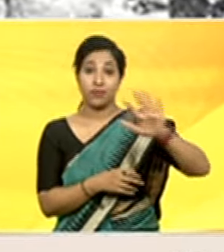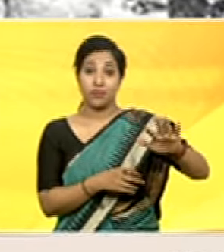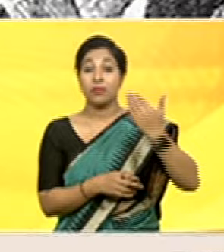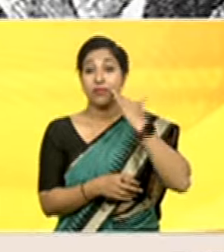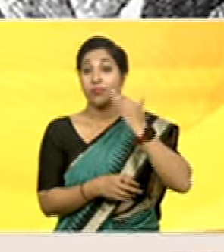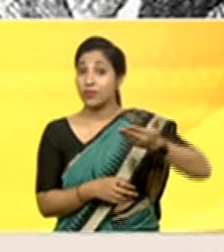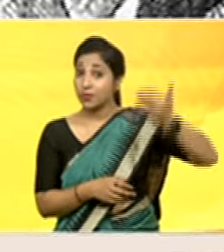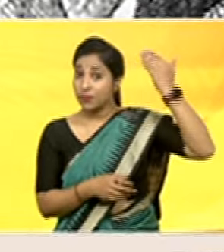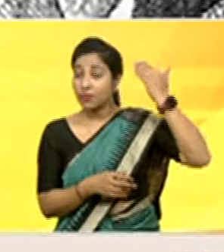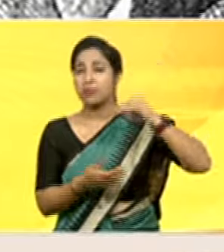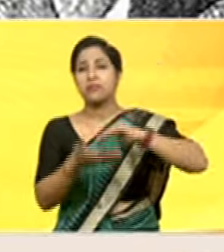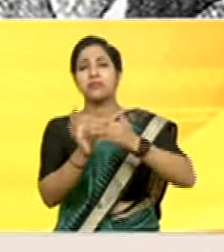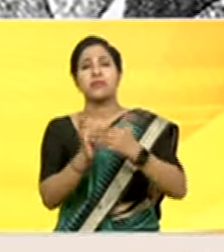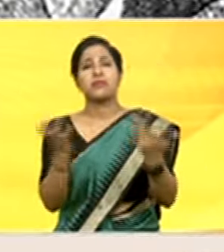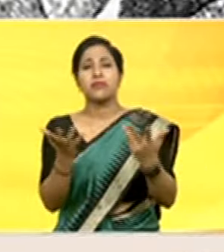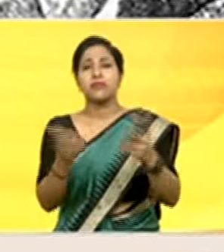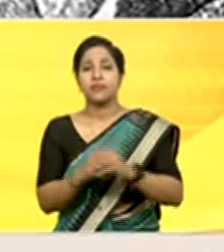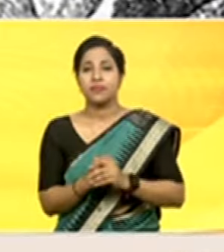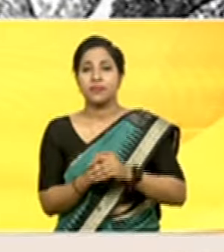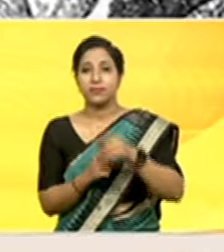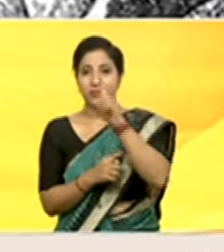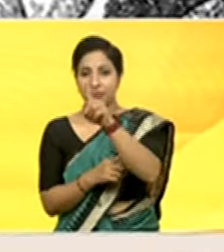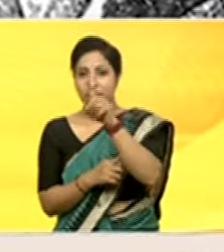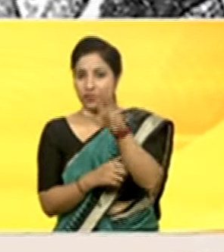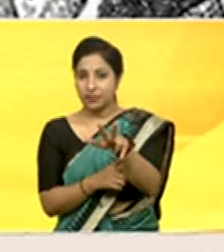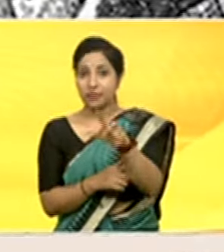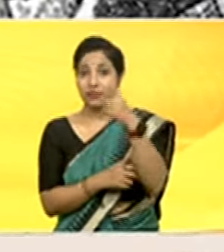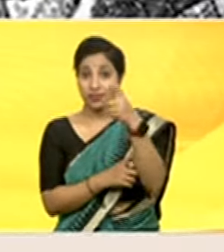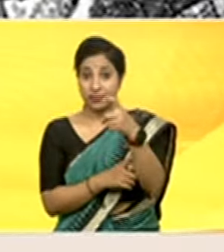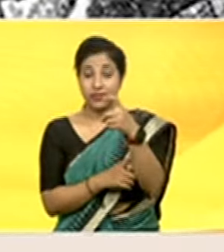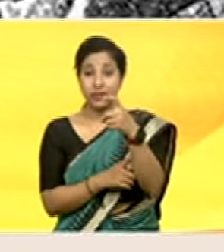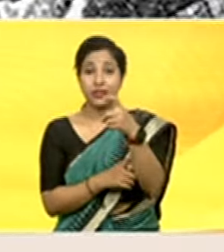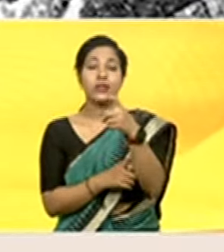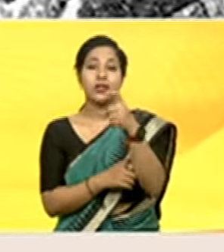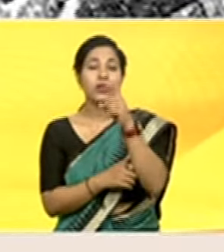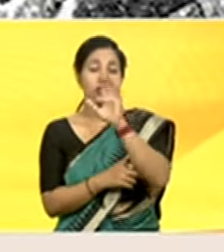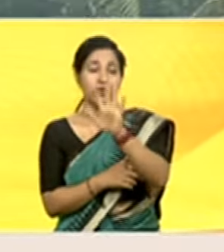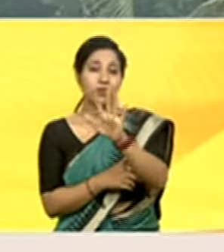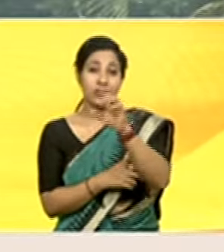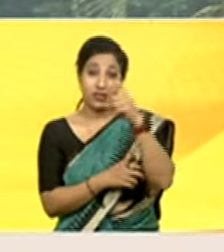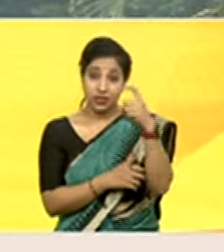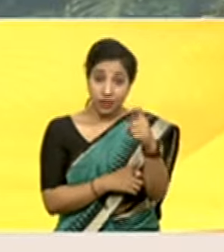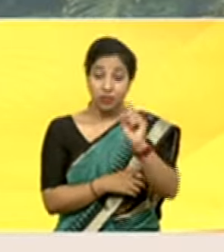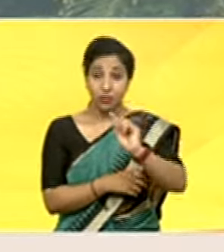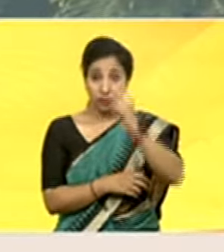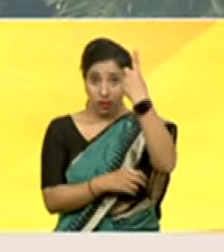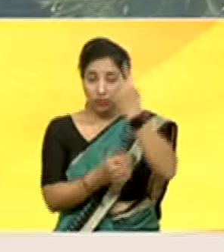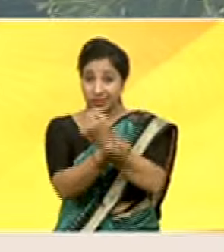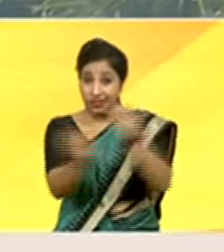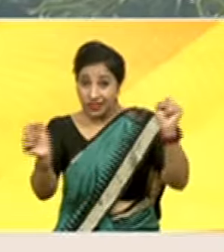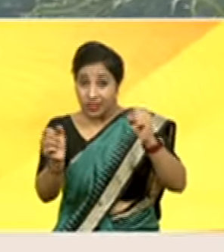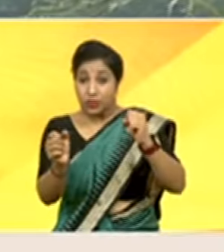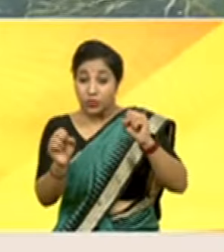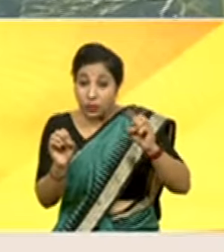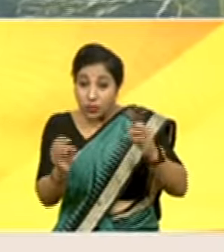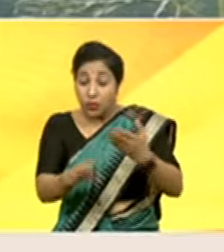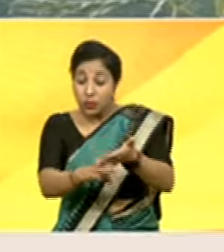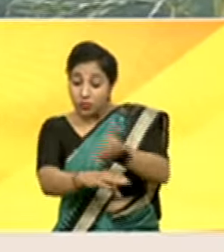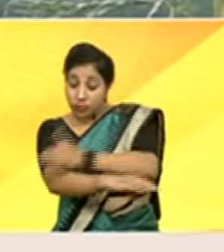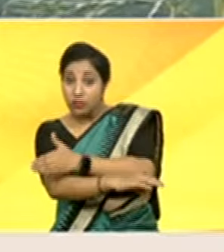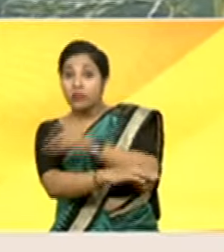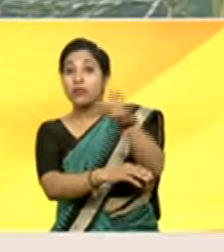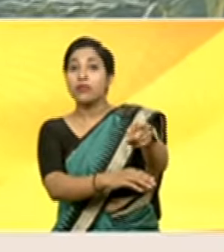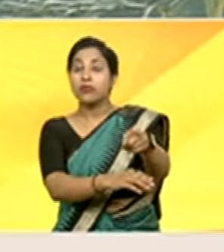यानि ये अठारा सो सत्तावन में भारत के प्रतम स्वतंतरता संग्राम से भी